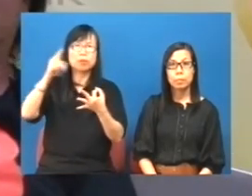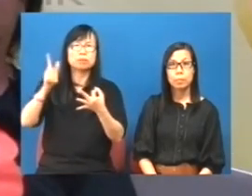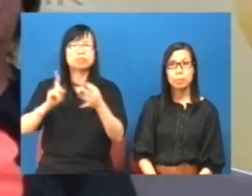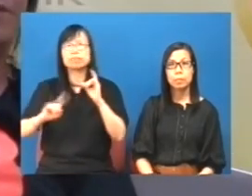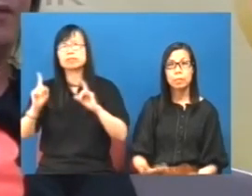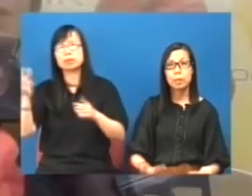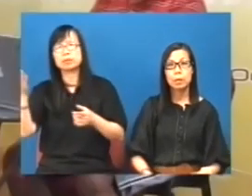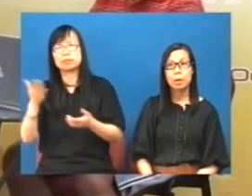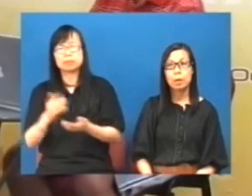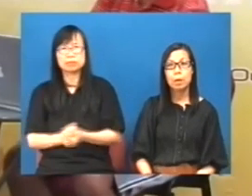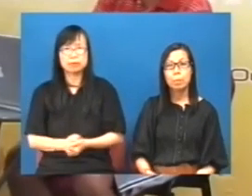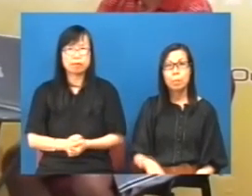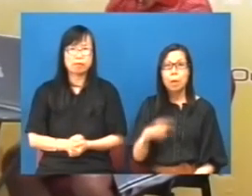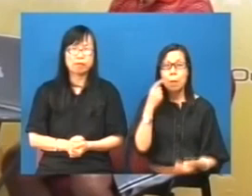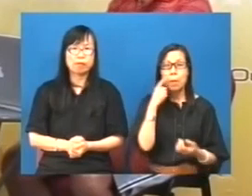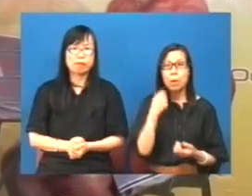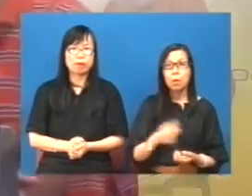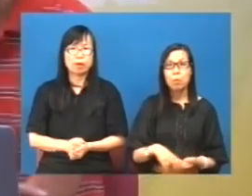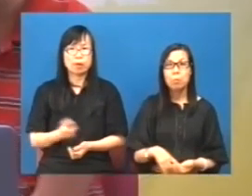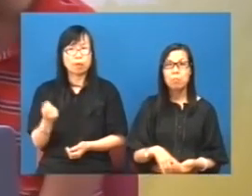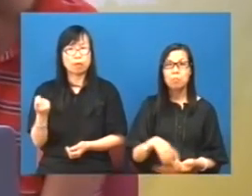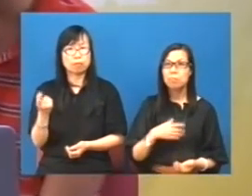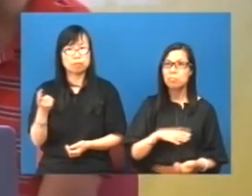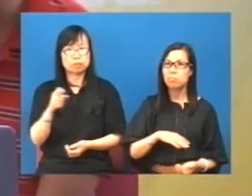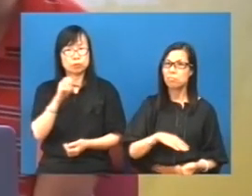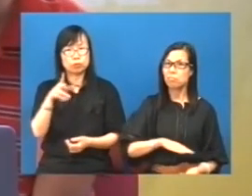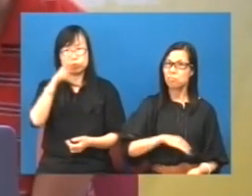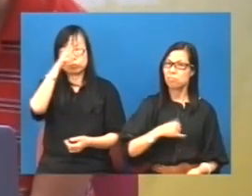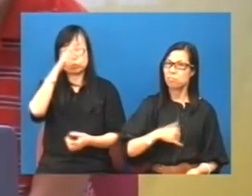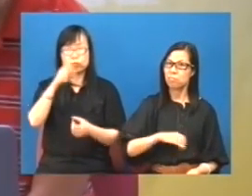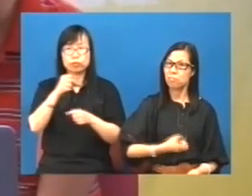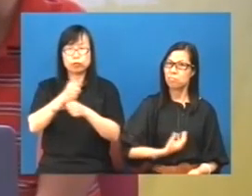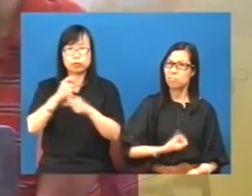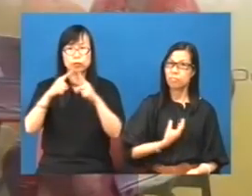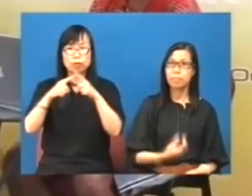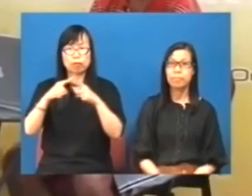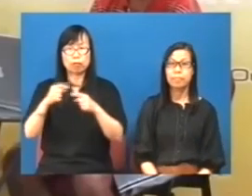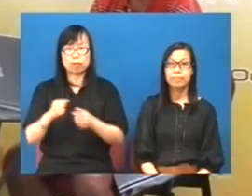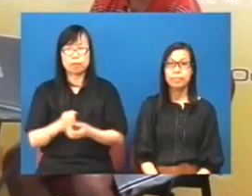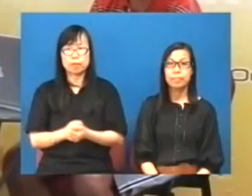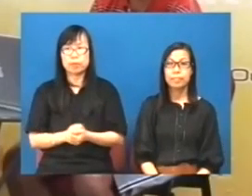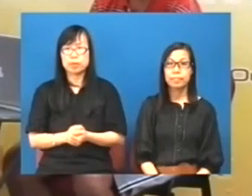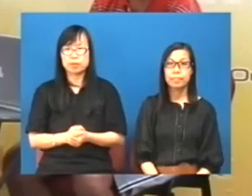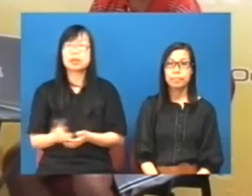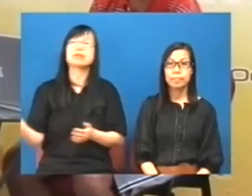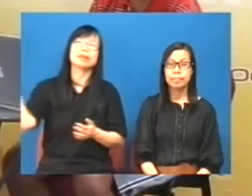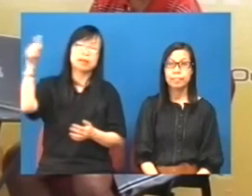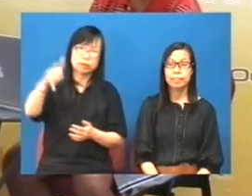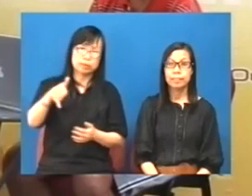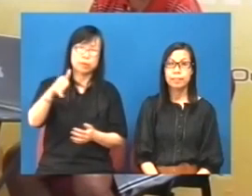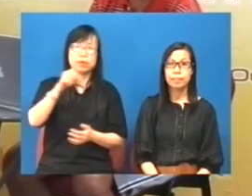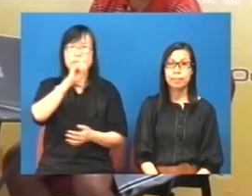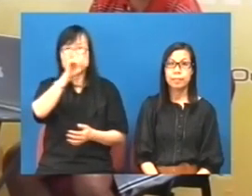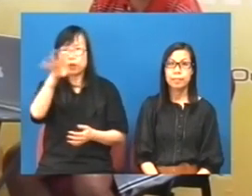公職麥齊光不是很不划算嗎是呀 很簡單所以如果你是公務員你都應該是出來說要